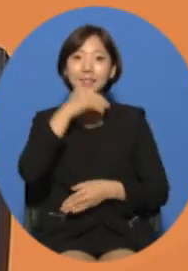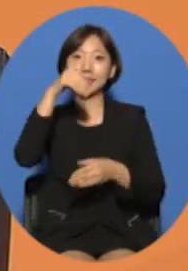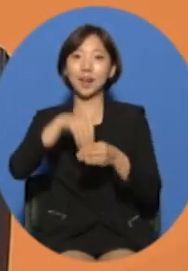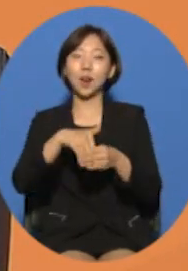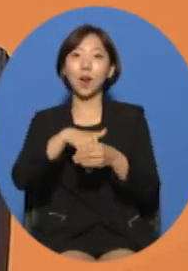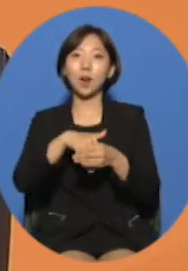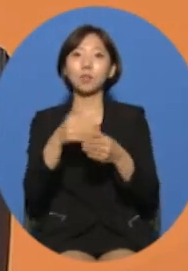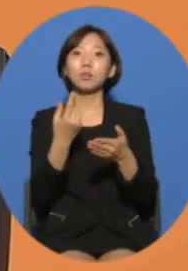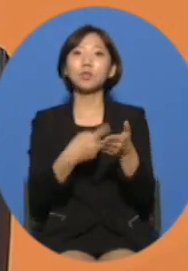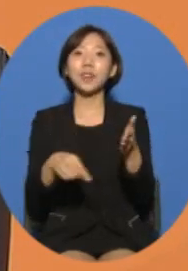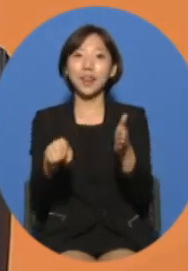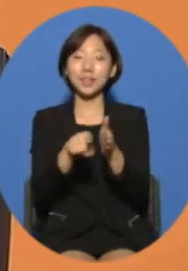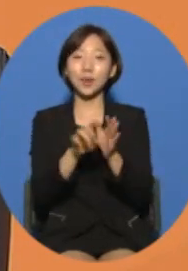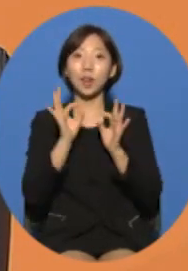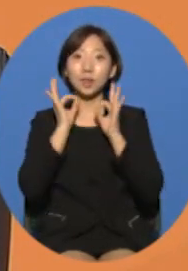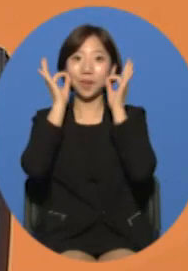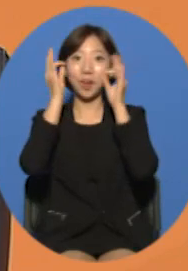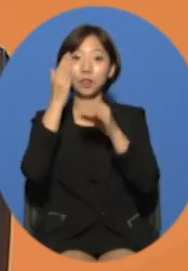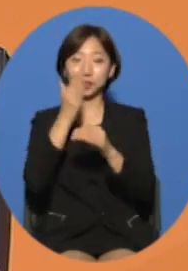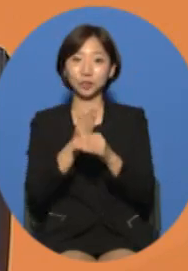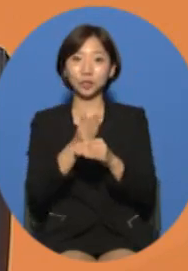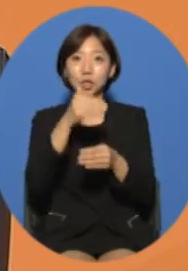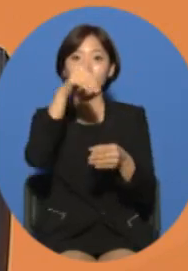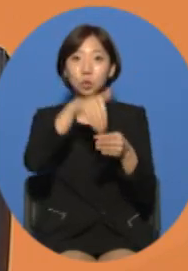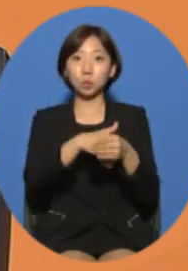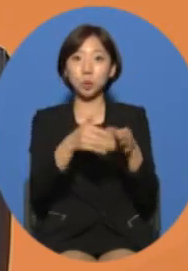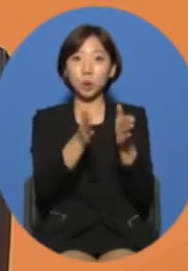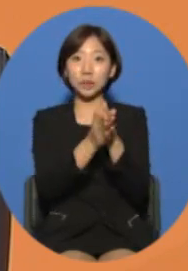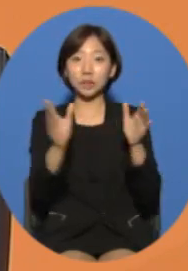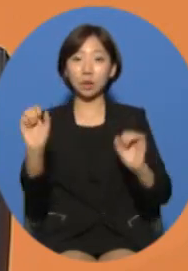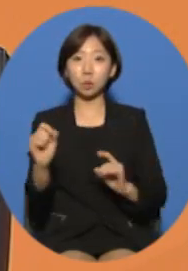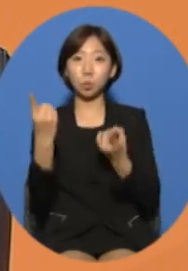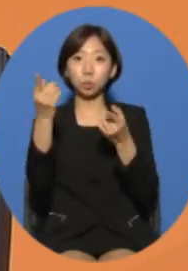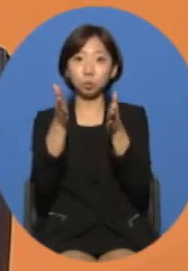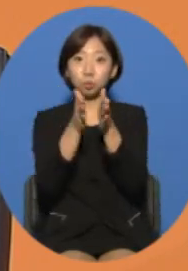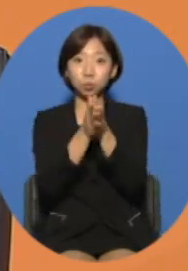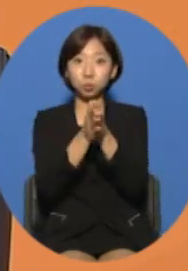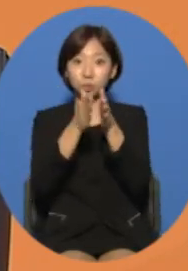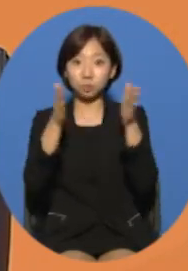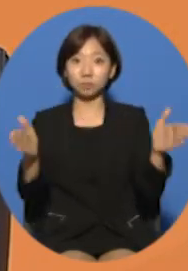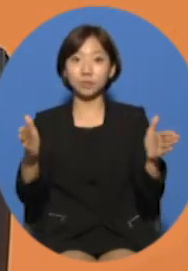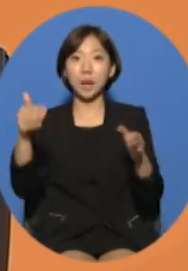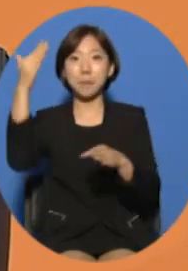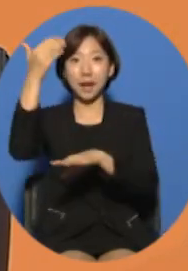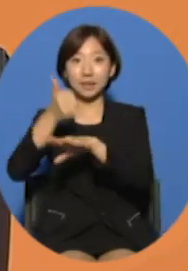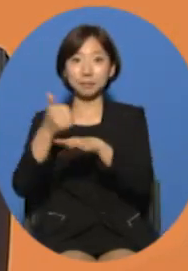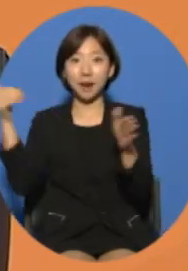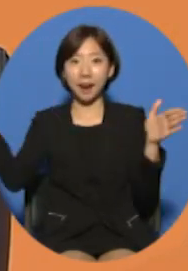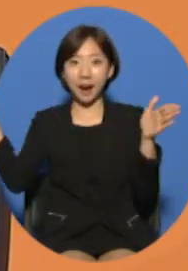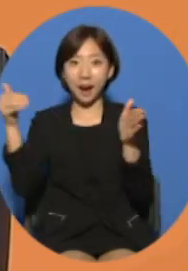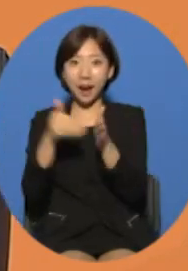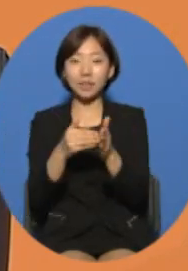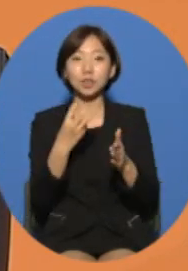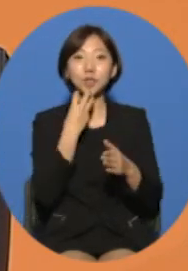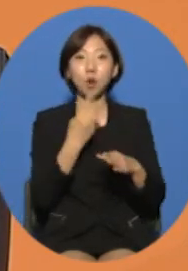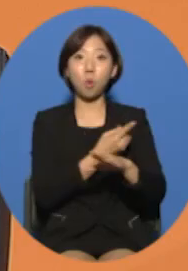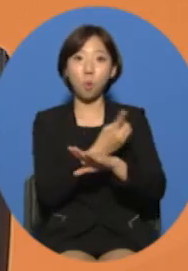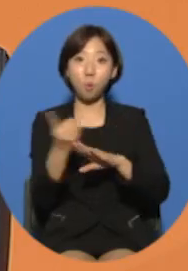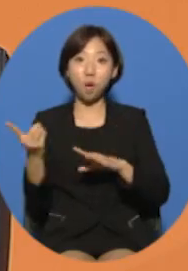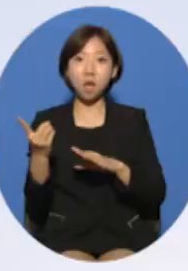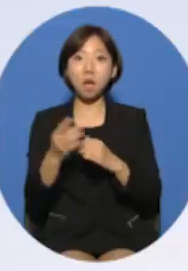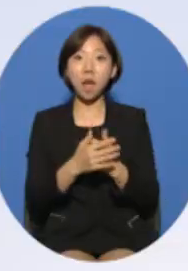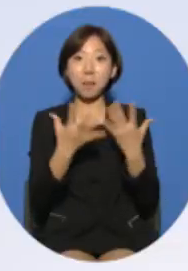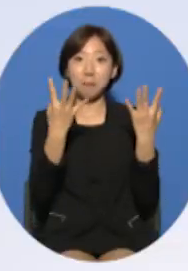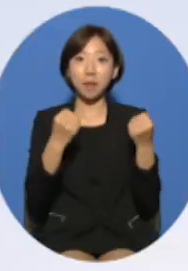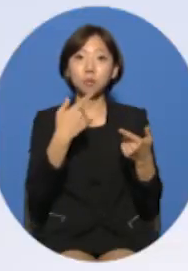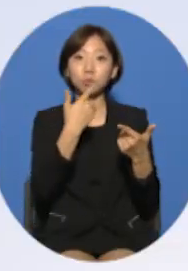정착을 위해서 노력하고 있습니다. 그래서 투표가 시작되는 순간부터 개표가 끝나는 순간까지 서울을 비롯해서